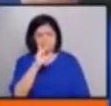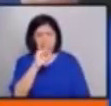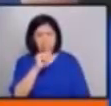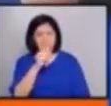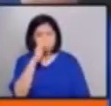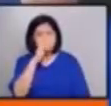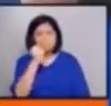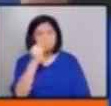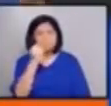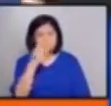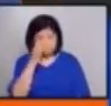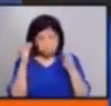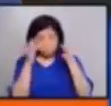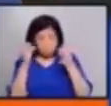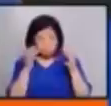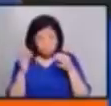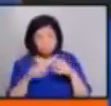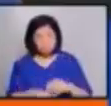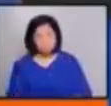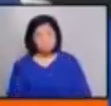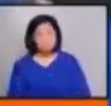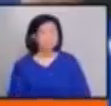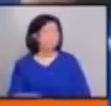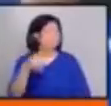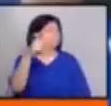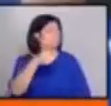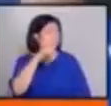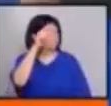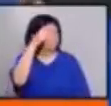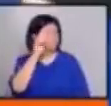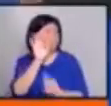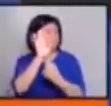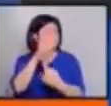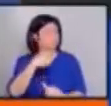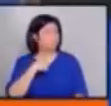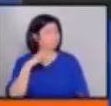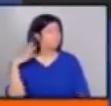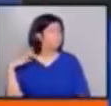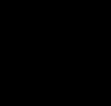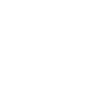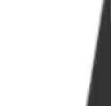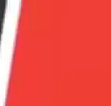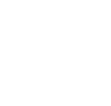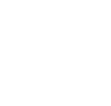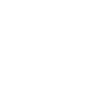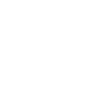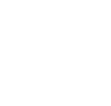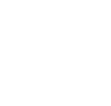14 years old drug addict, may ipalabas ako. You just wait.